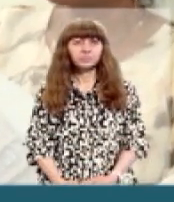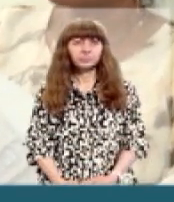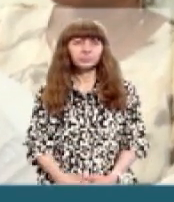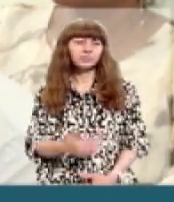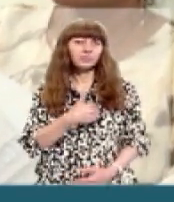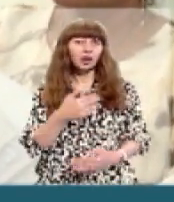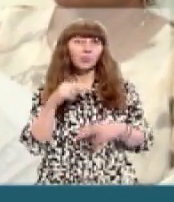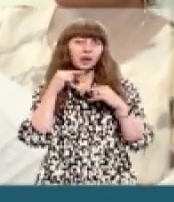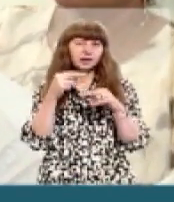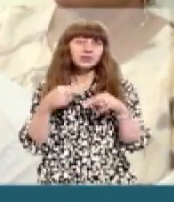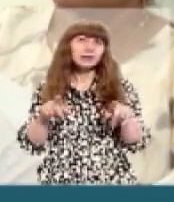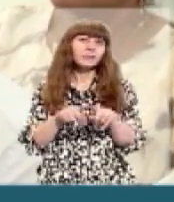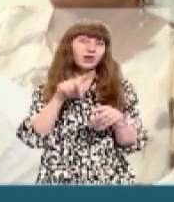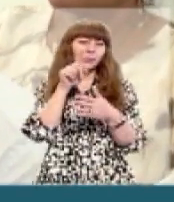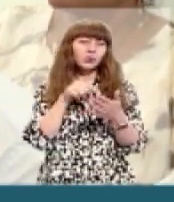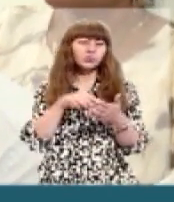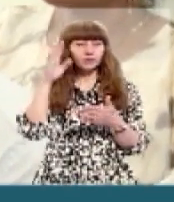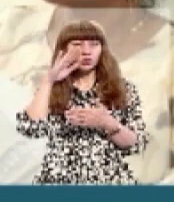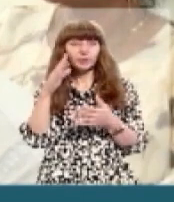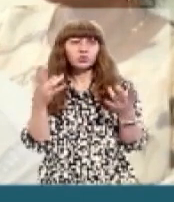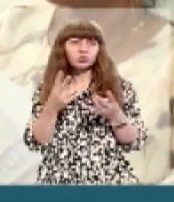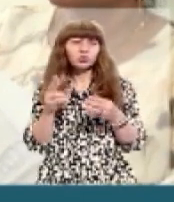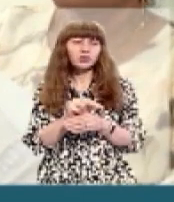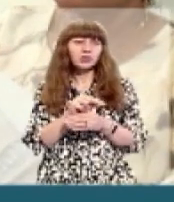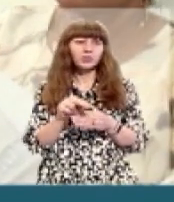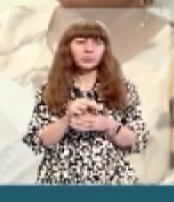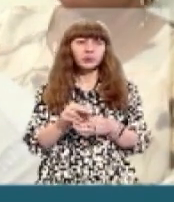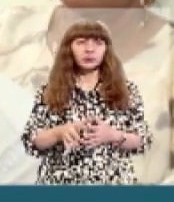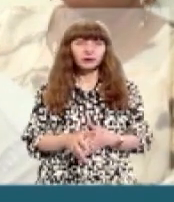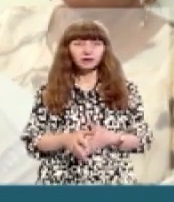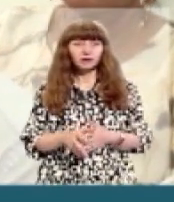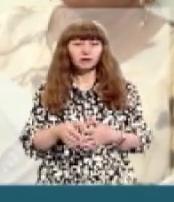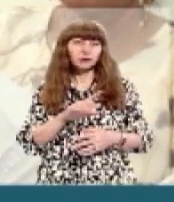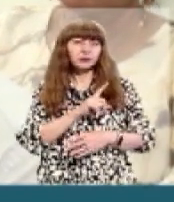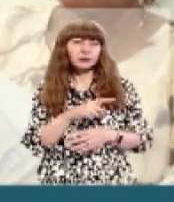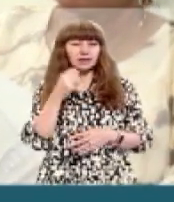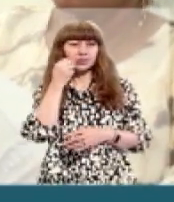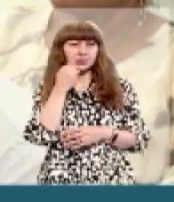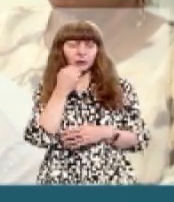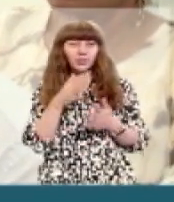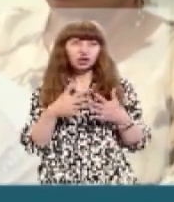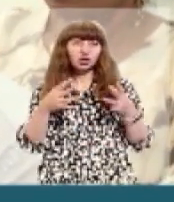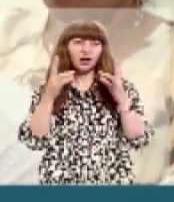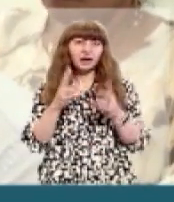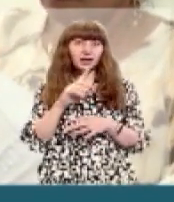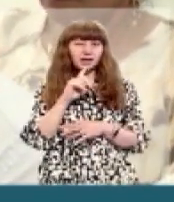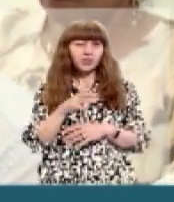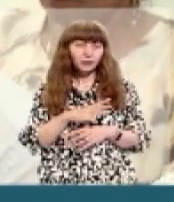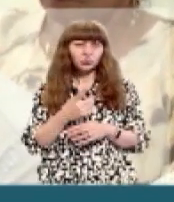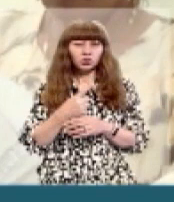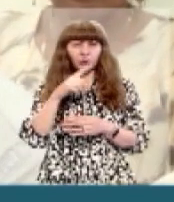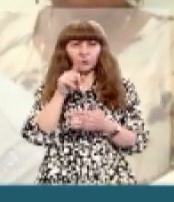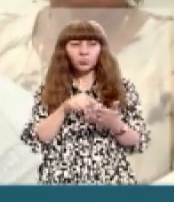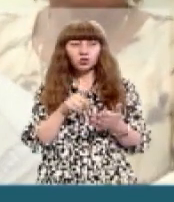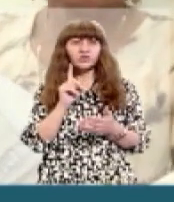Я хочу обратиться к вам с таким вопросом. Наш водопровод нуждается в ремонте. Местами он уже сильно изношен. Больших аварий еще не было, но думаю, это вопрос